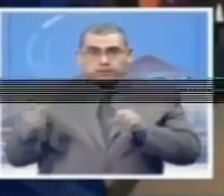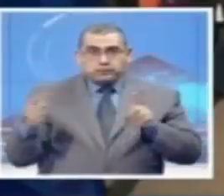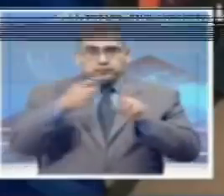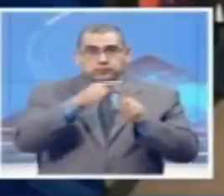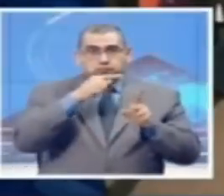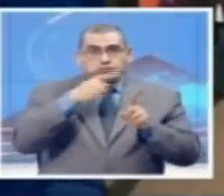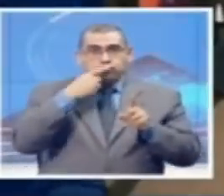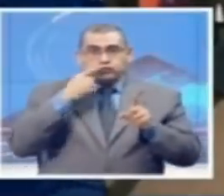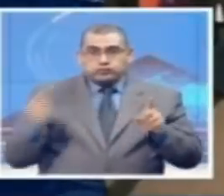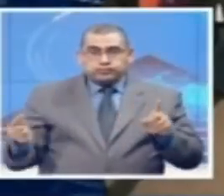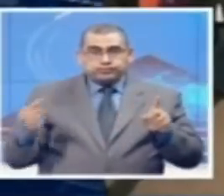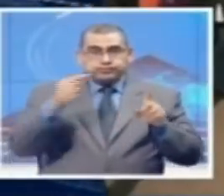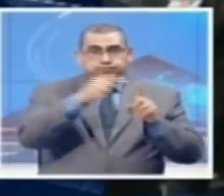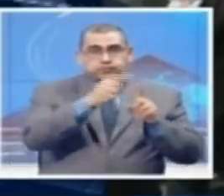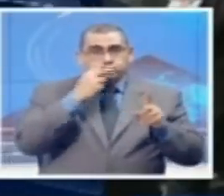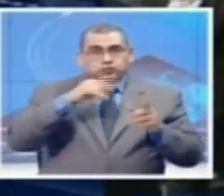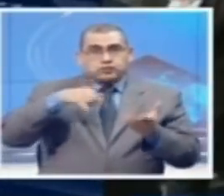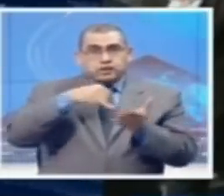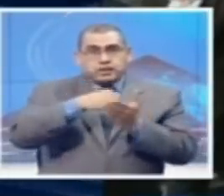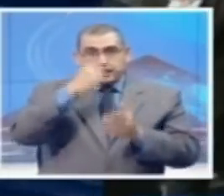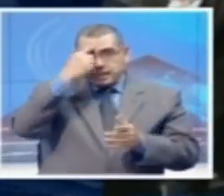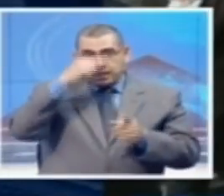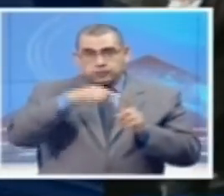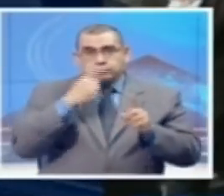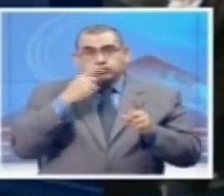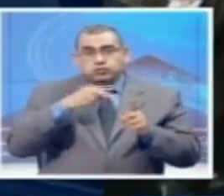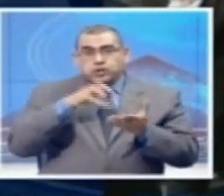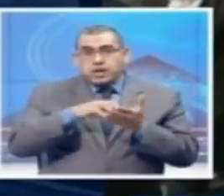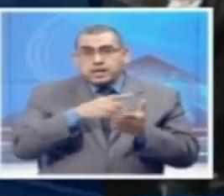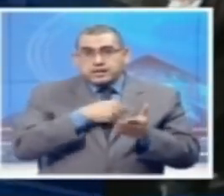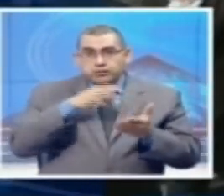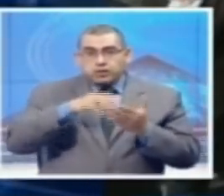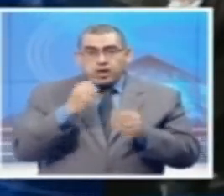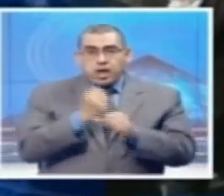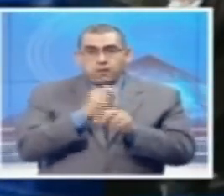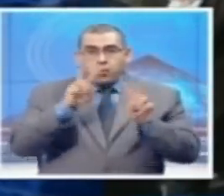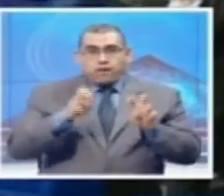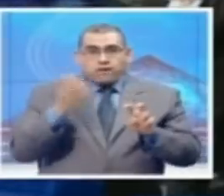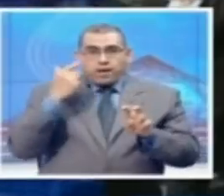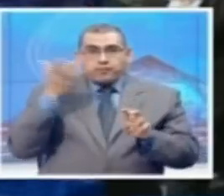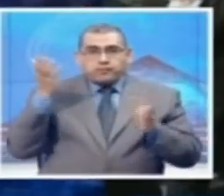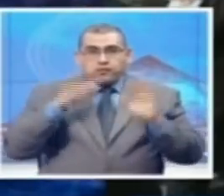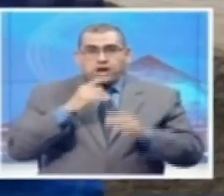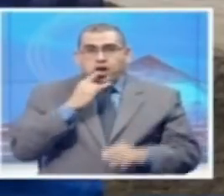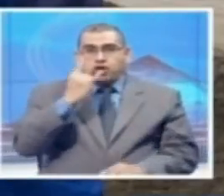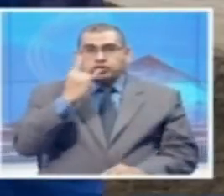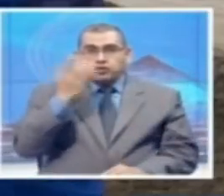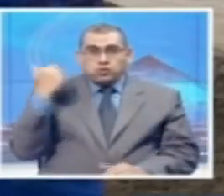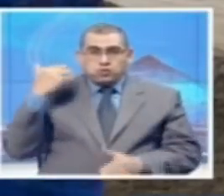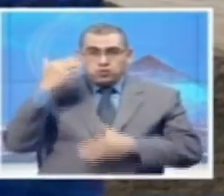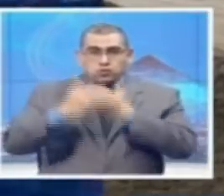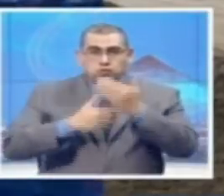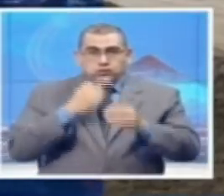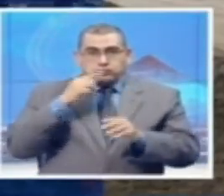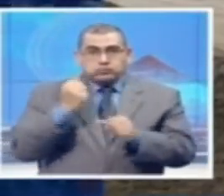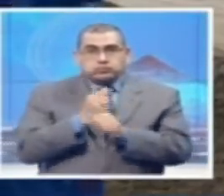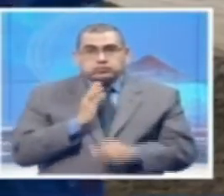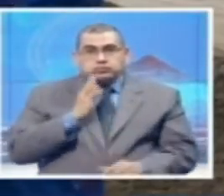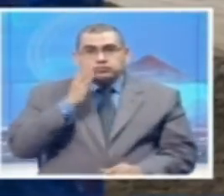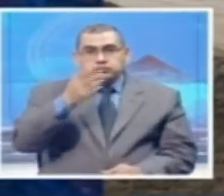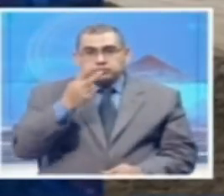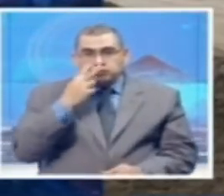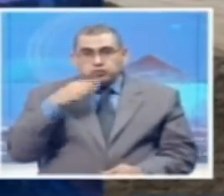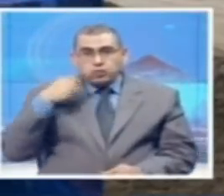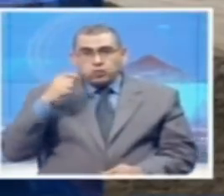الأباري بالإسكندرية وبين مدينة السادات، وذلك بعد توقف أعمال التنفيذ منذ أكثر من 10 سنوات. وخلال الزيارة